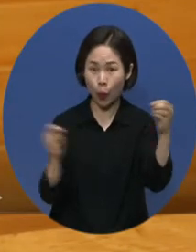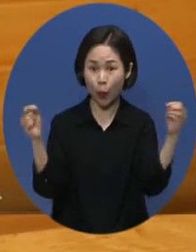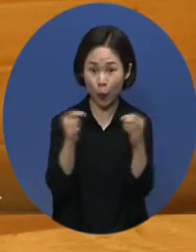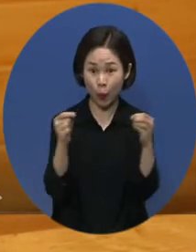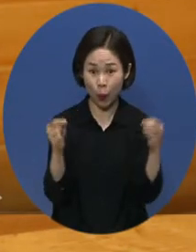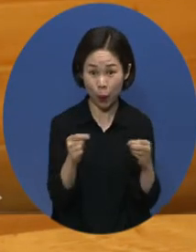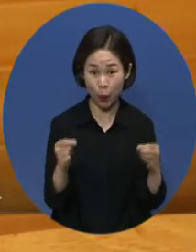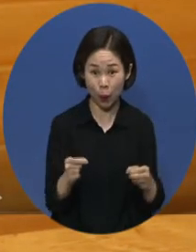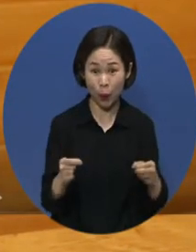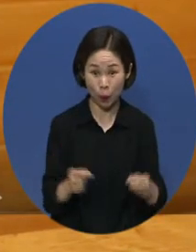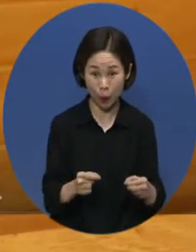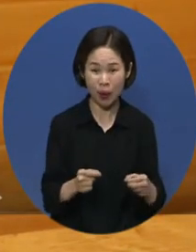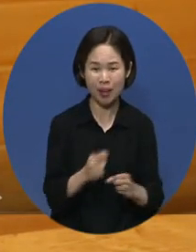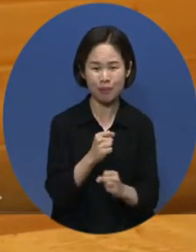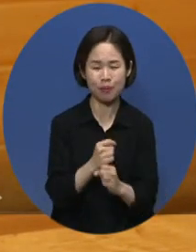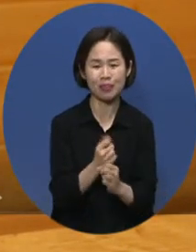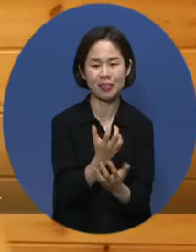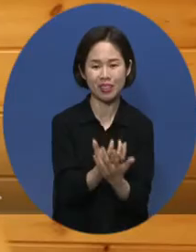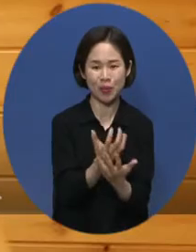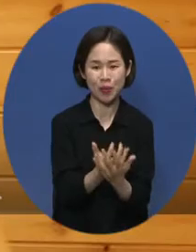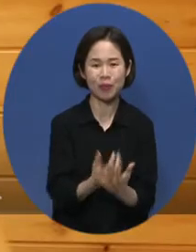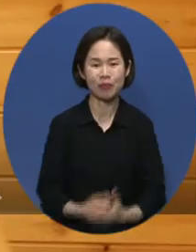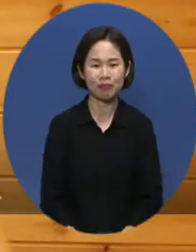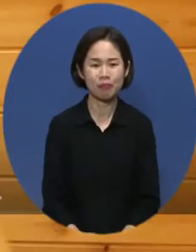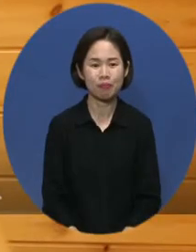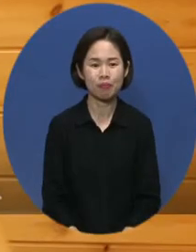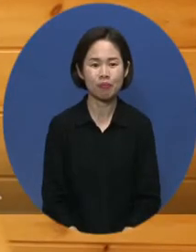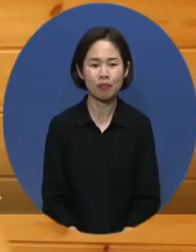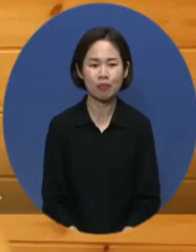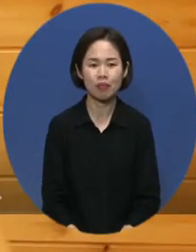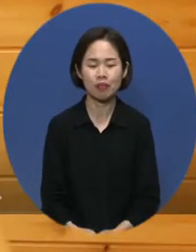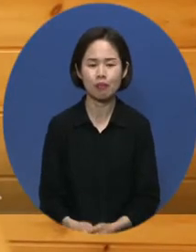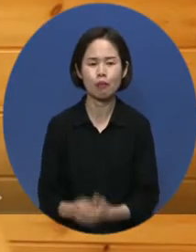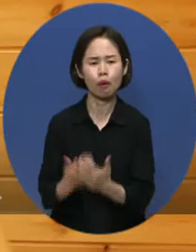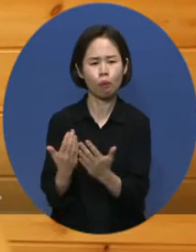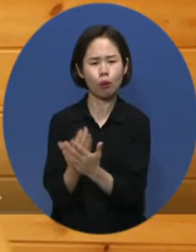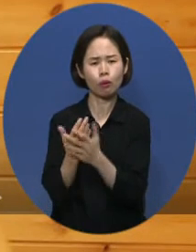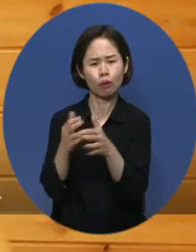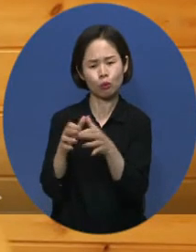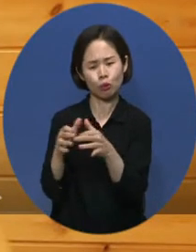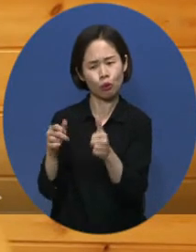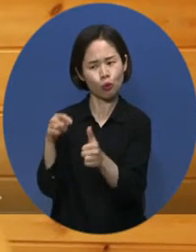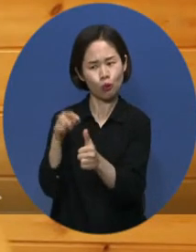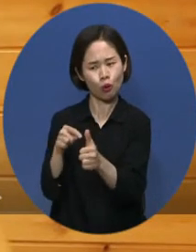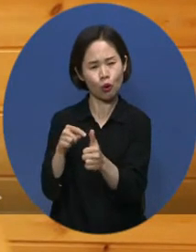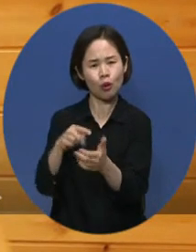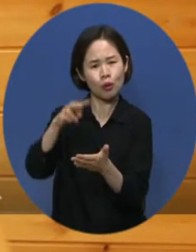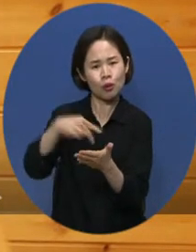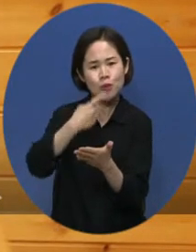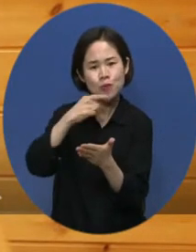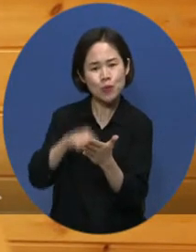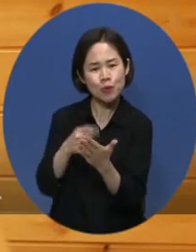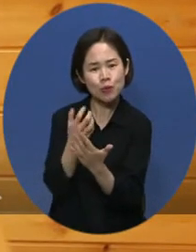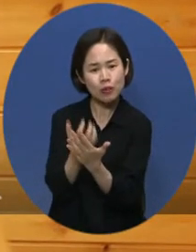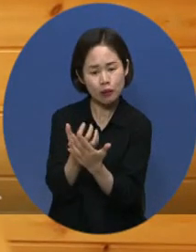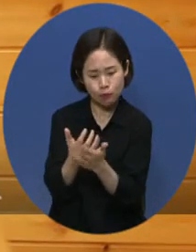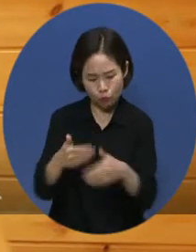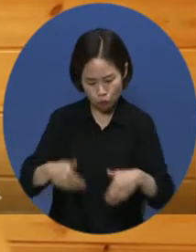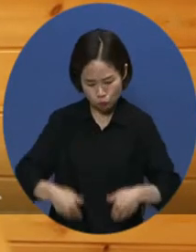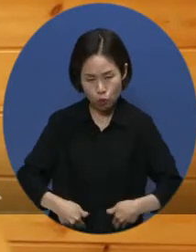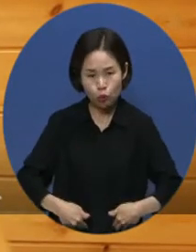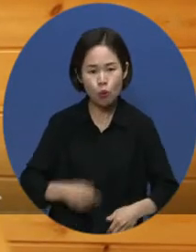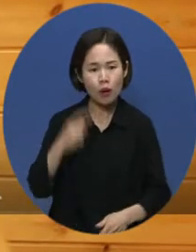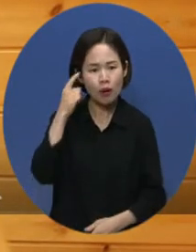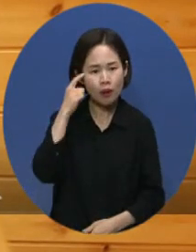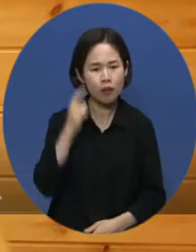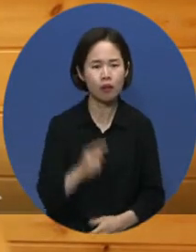자료라 생각하시면 될 것 같습니다. 그 발달장애인들에게 읽기 쉬운 자료가 필요한 이유는 어떤 게 있나요? 우선 발달장애인들은 인지적